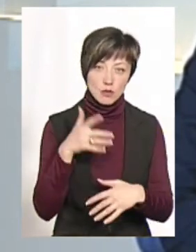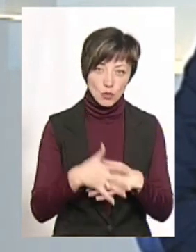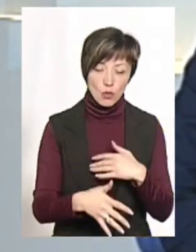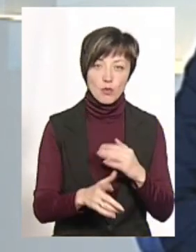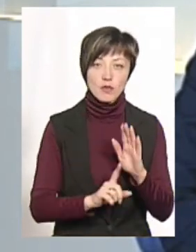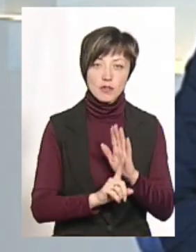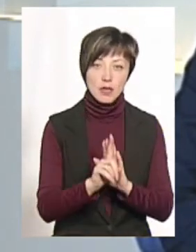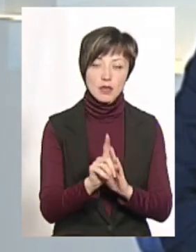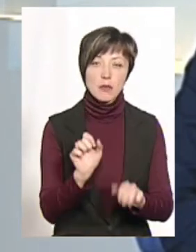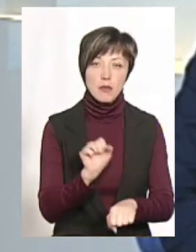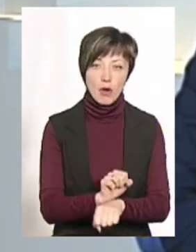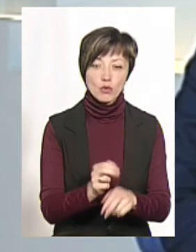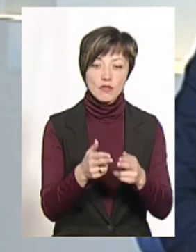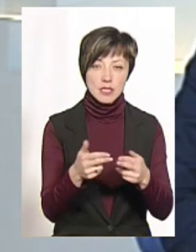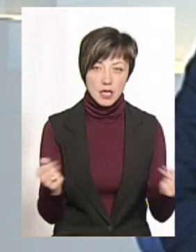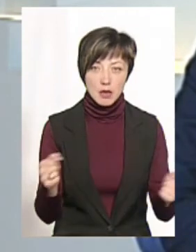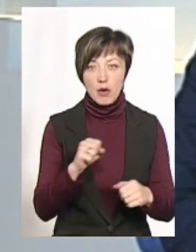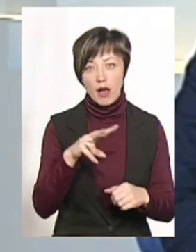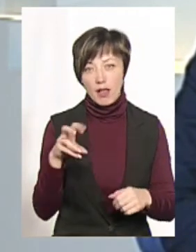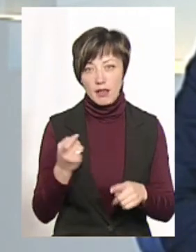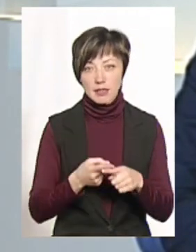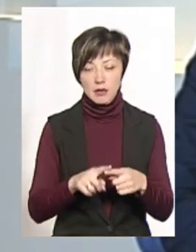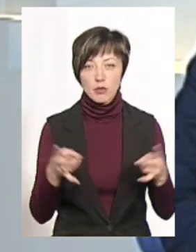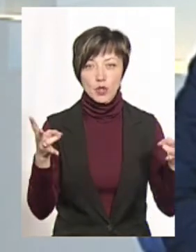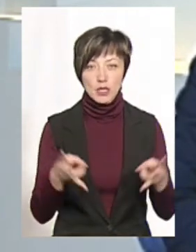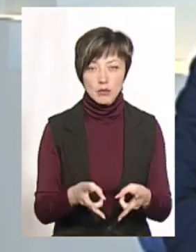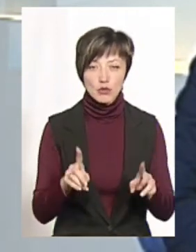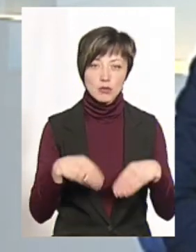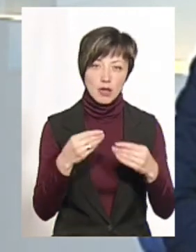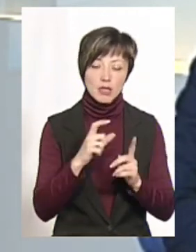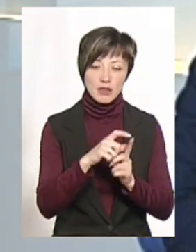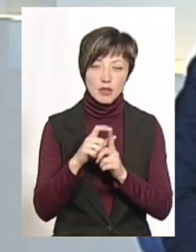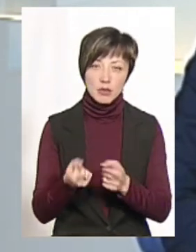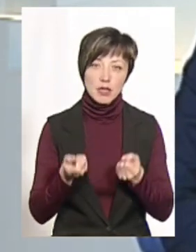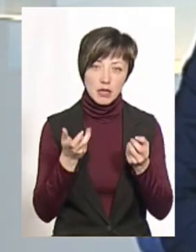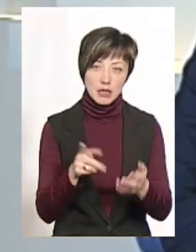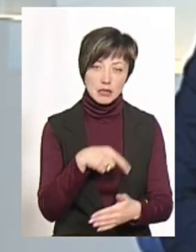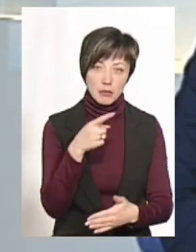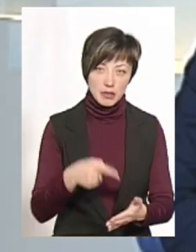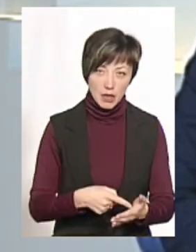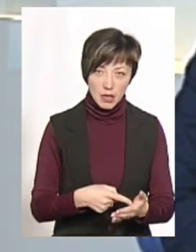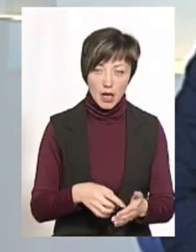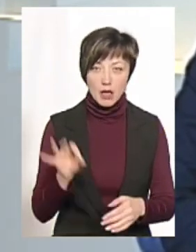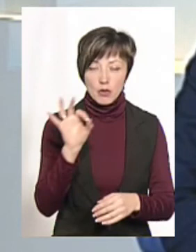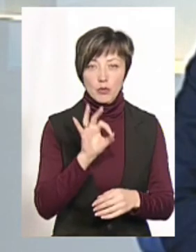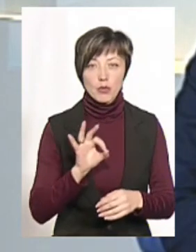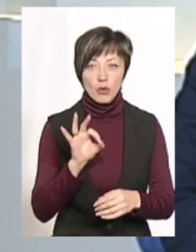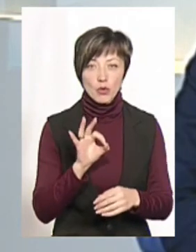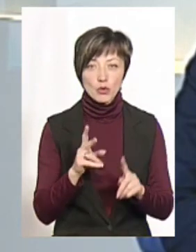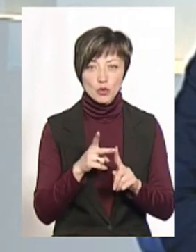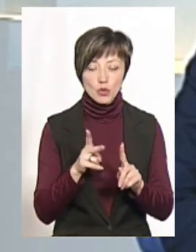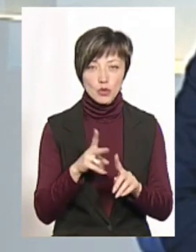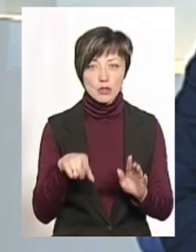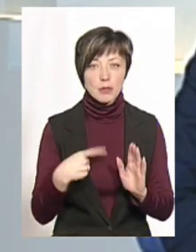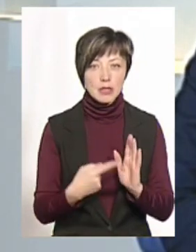взяли паузу, ми то визнаємо, ну, але ця пауза нам потрібна для того, щоб дати відповіді на кілька запитань. Стосовно